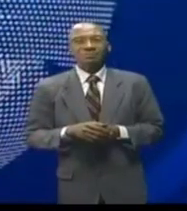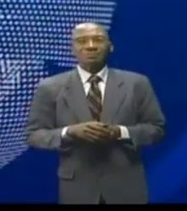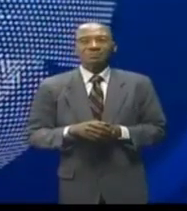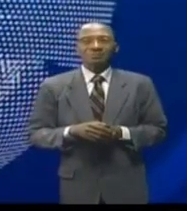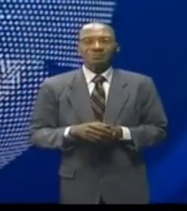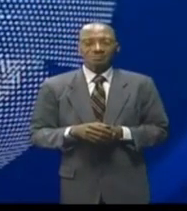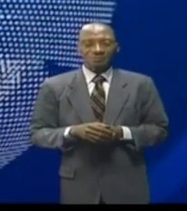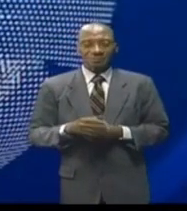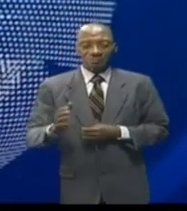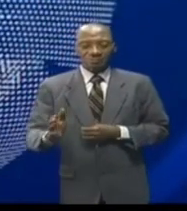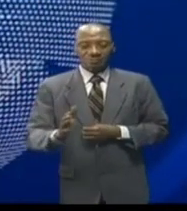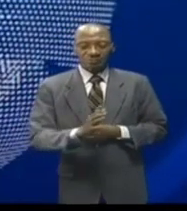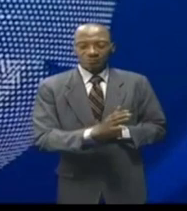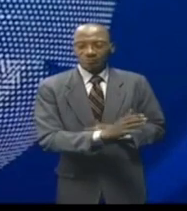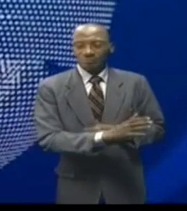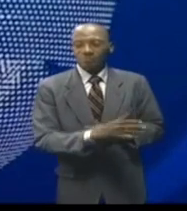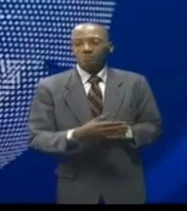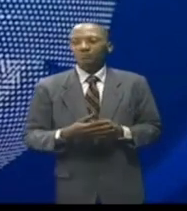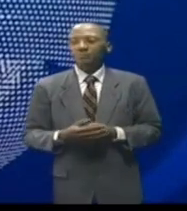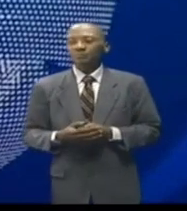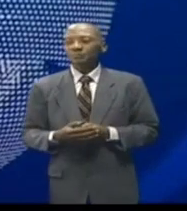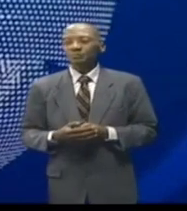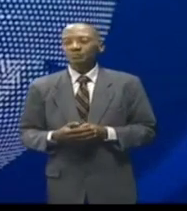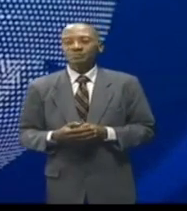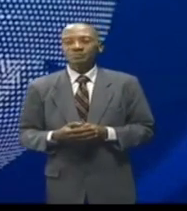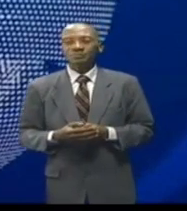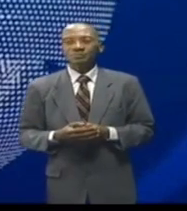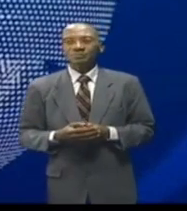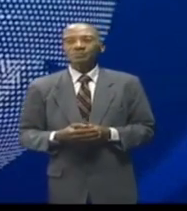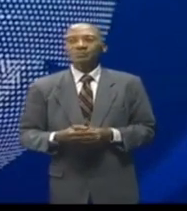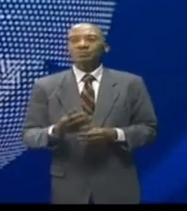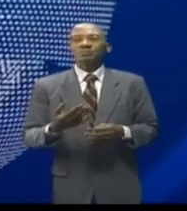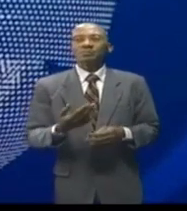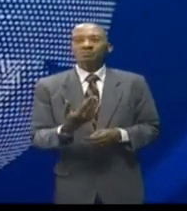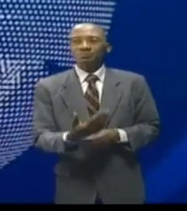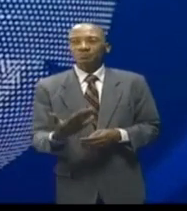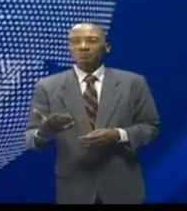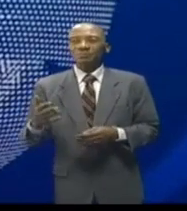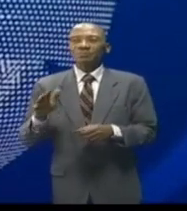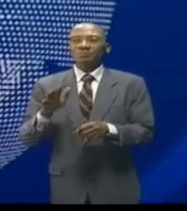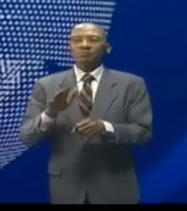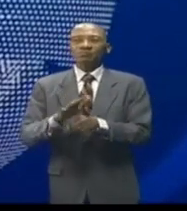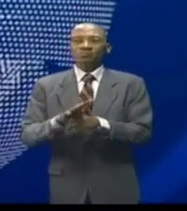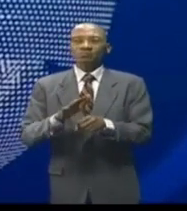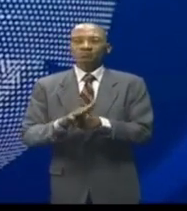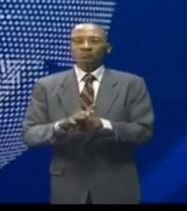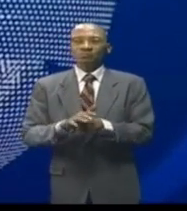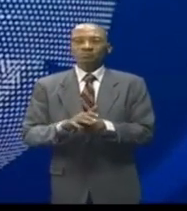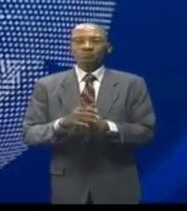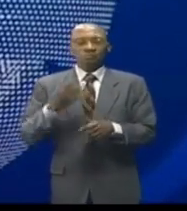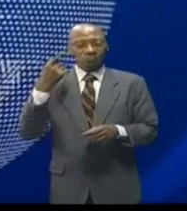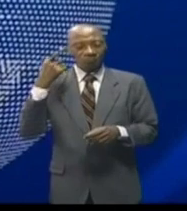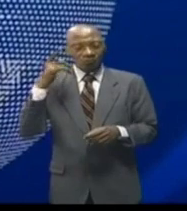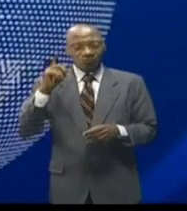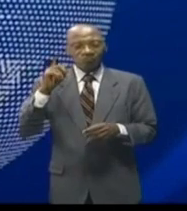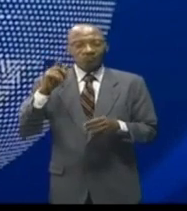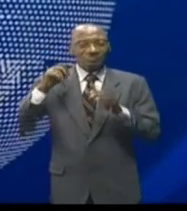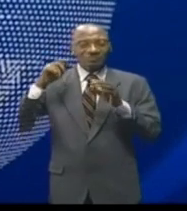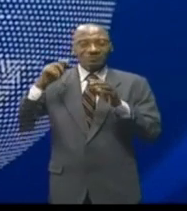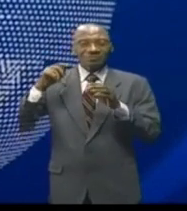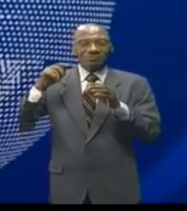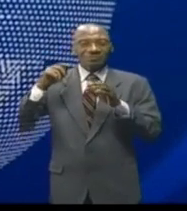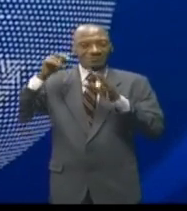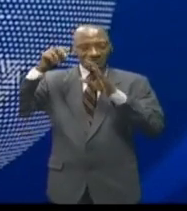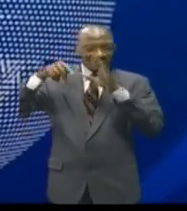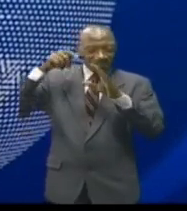et parlons de nous-même arriver dans l'eau de matériel audiovisuel pour le compte de la rtnt entendez Radio Télévision